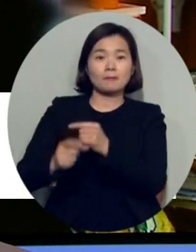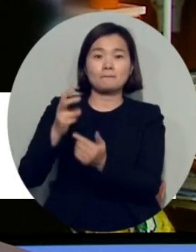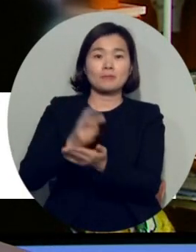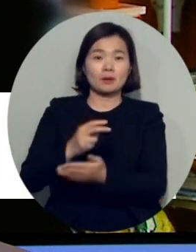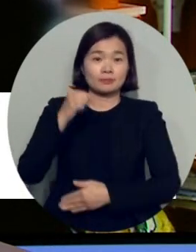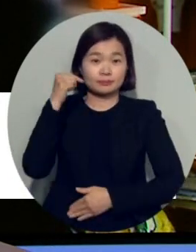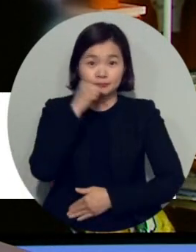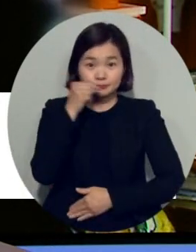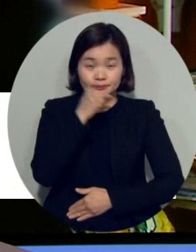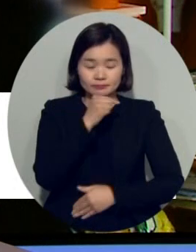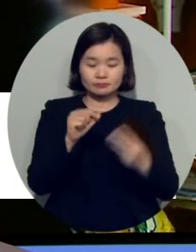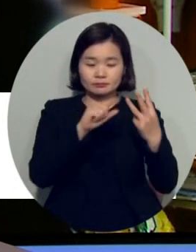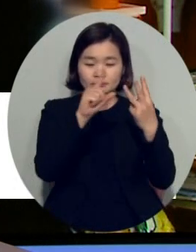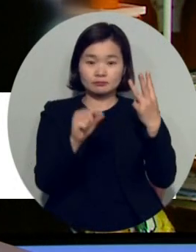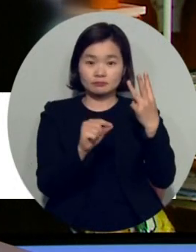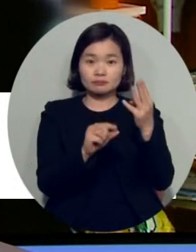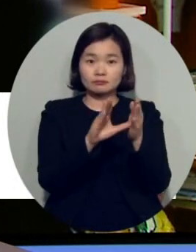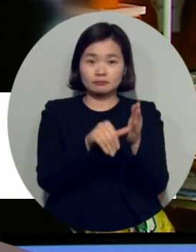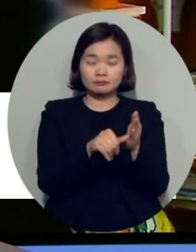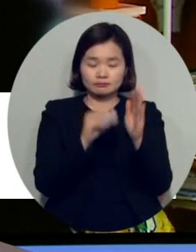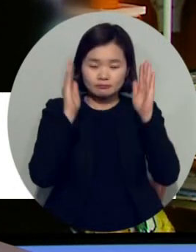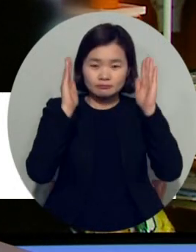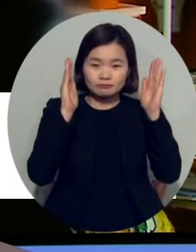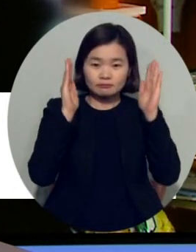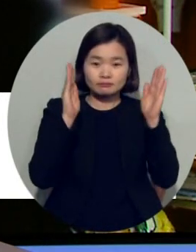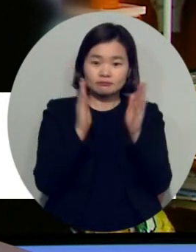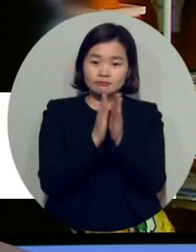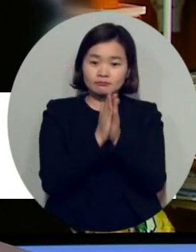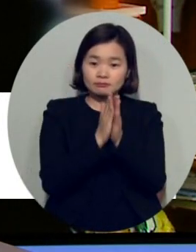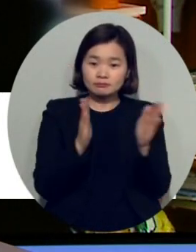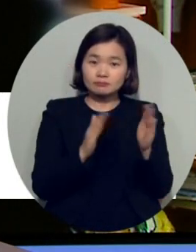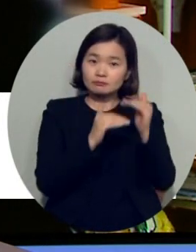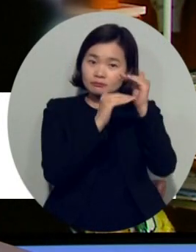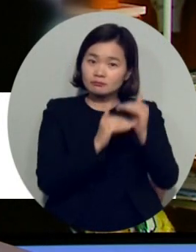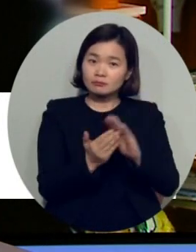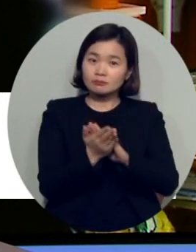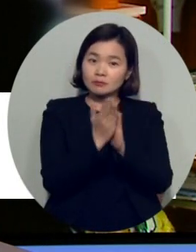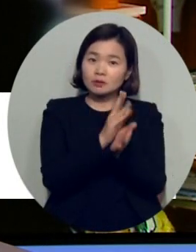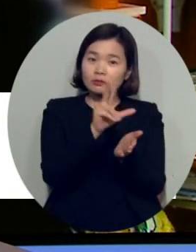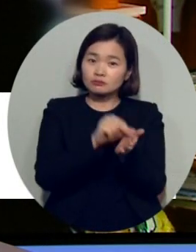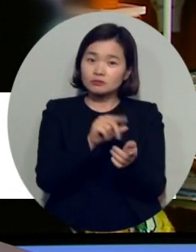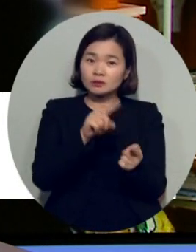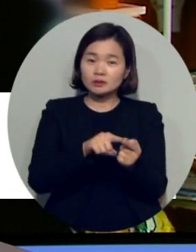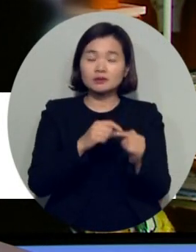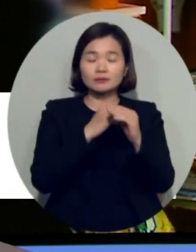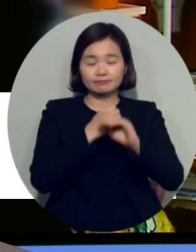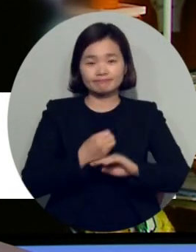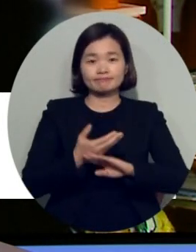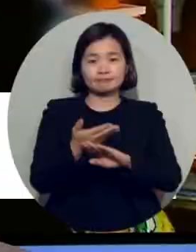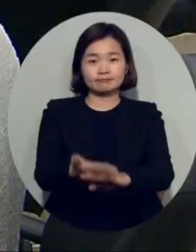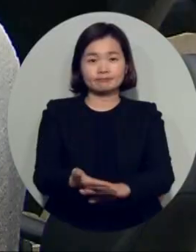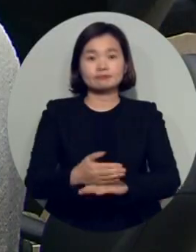나아갔습니다. 신학기 정상 등교에 따른 변화와 문제점, 권윤수 기자가 취재했습니다.